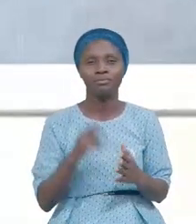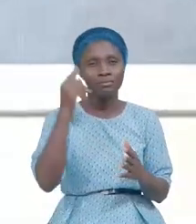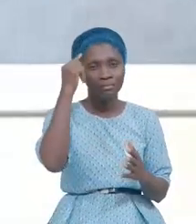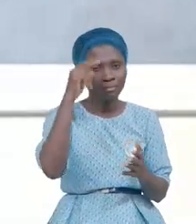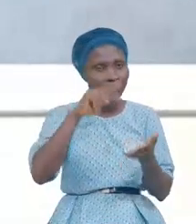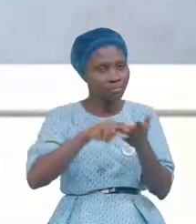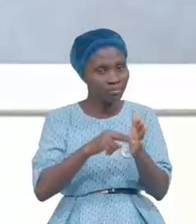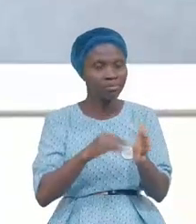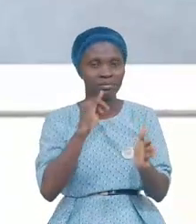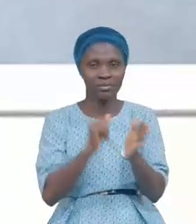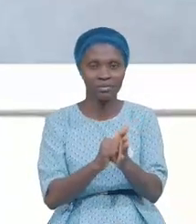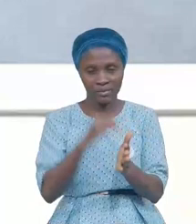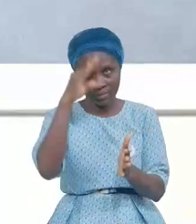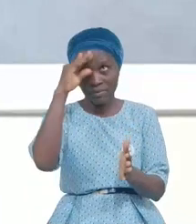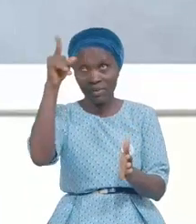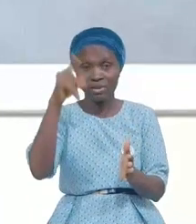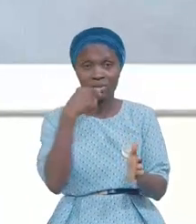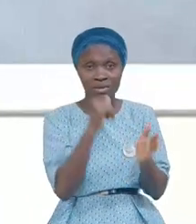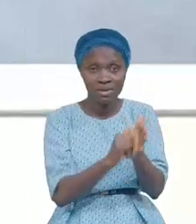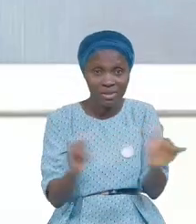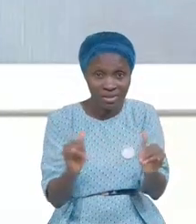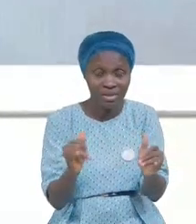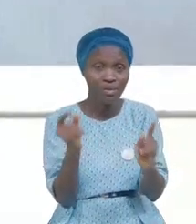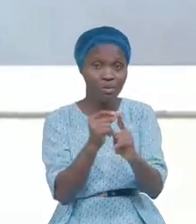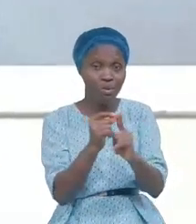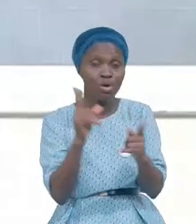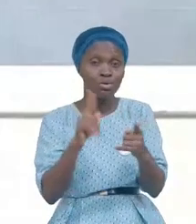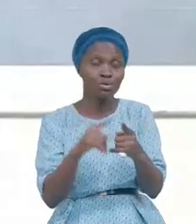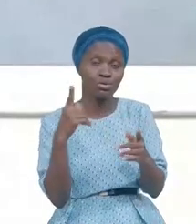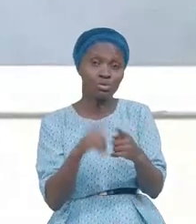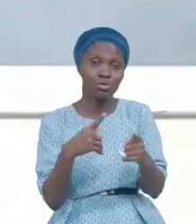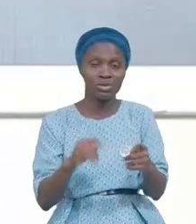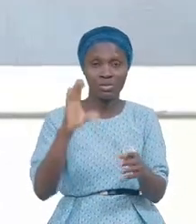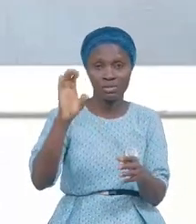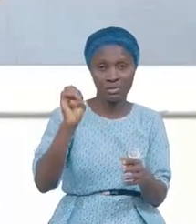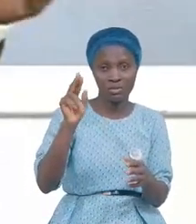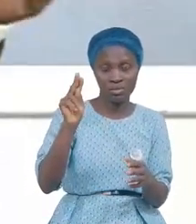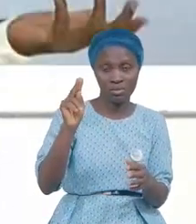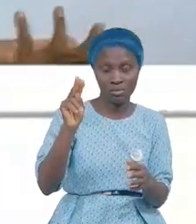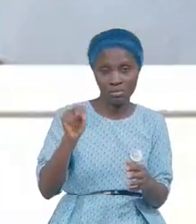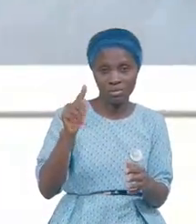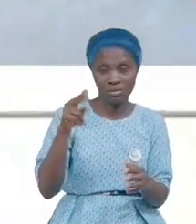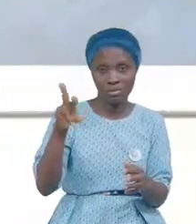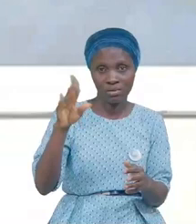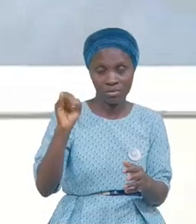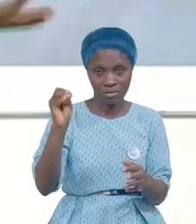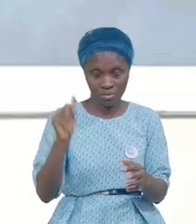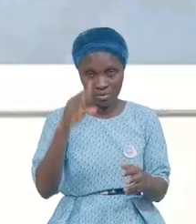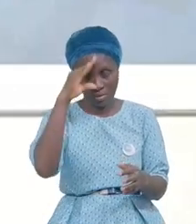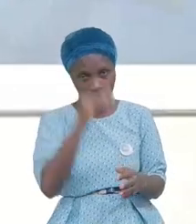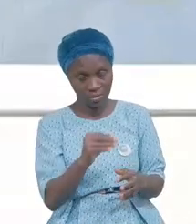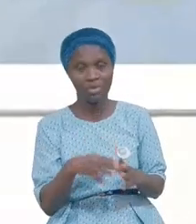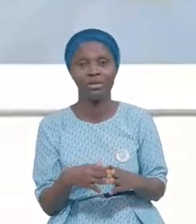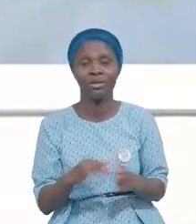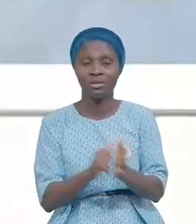prononcé les mêmes choses au centenier. Un homme, je n'ai pas trouvé une aussi grande foi en Israël. Et il dit la